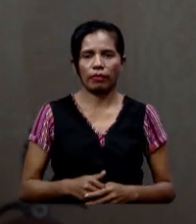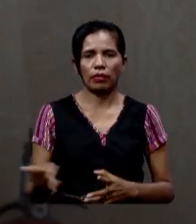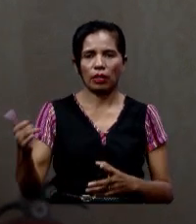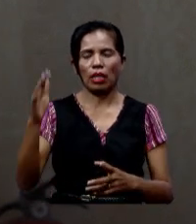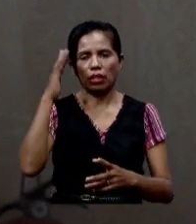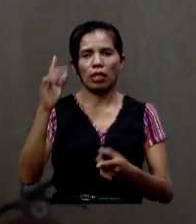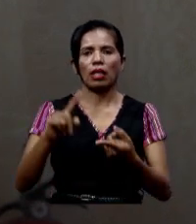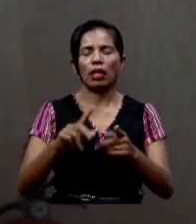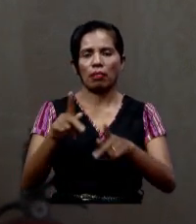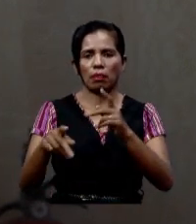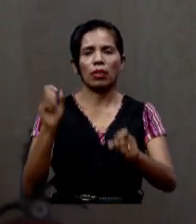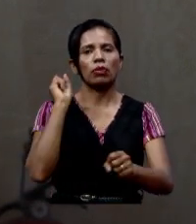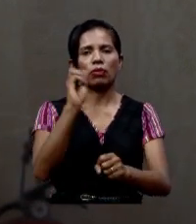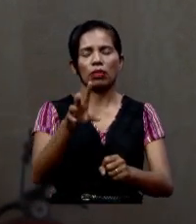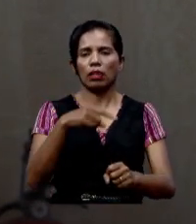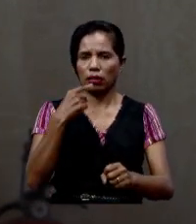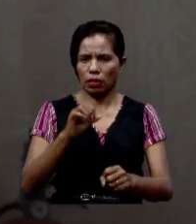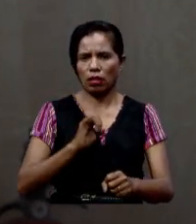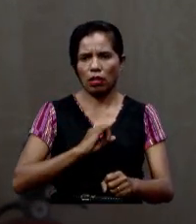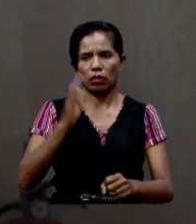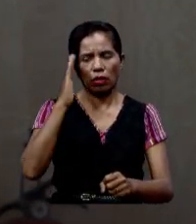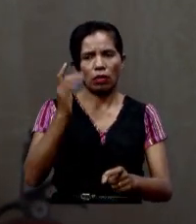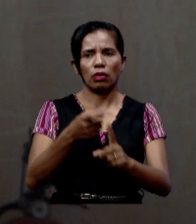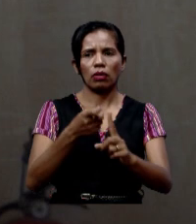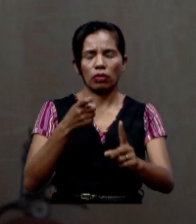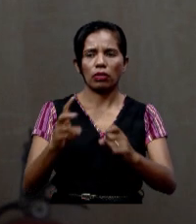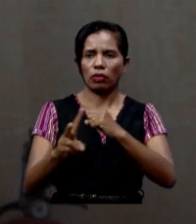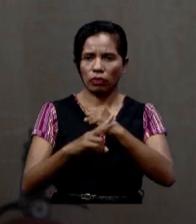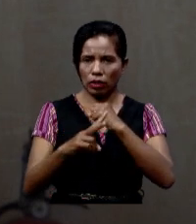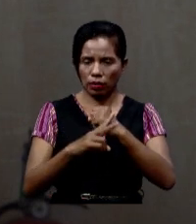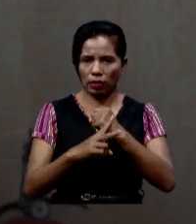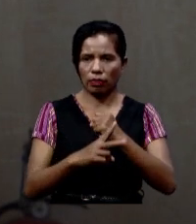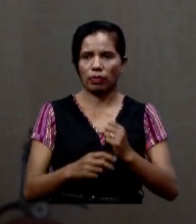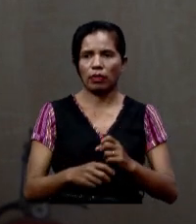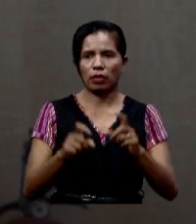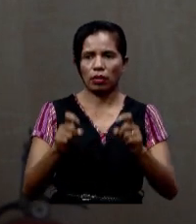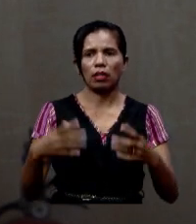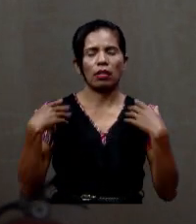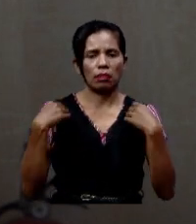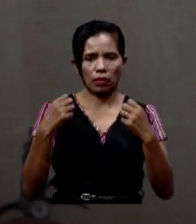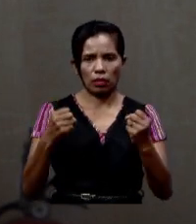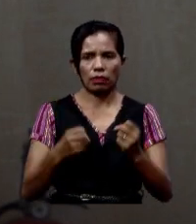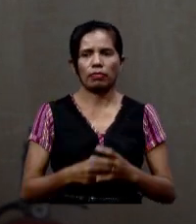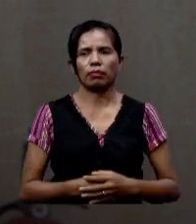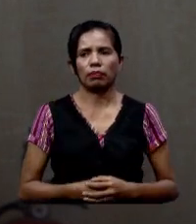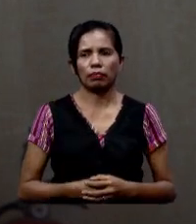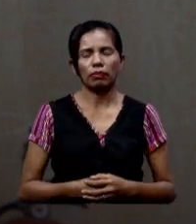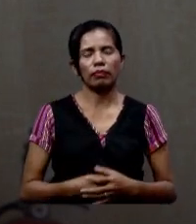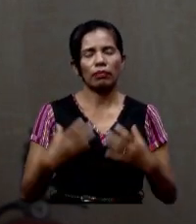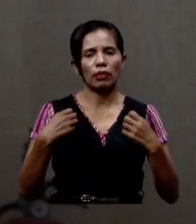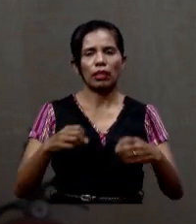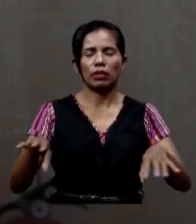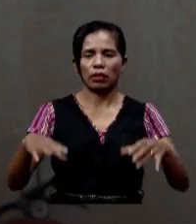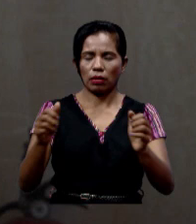malu. Nih mahau nih hanuin, husi parte be viti mana nih, ten sir berani, berani kopera